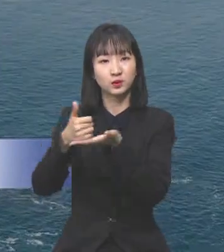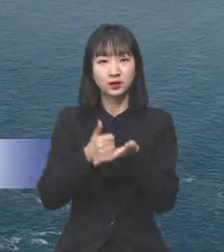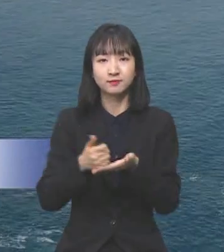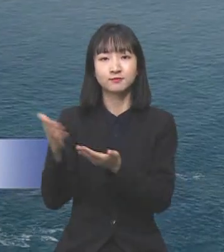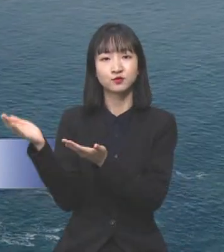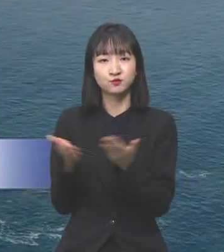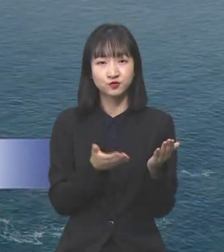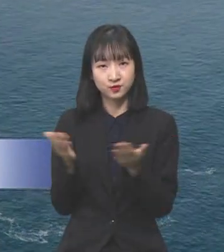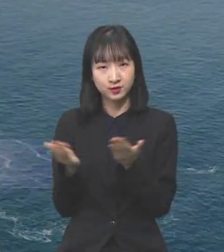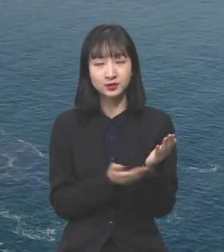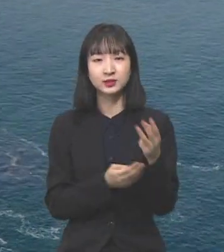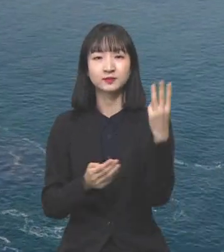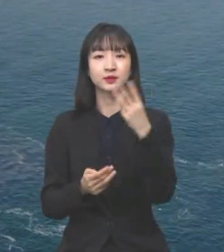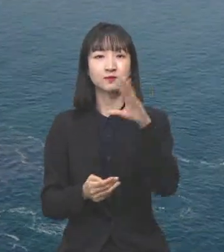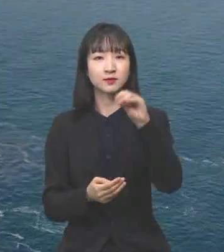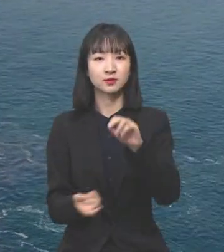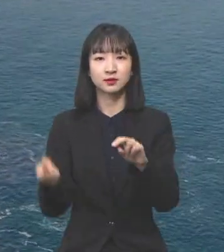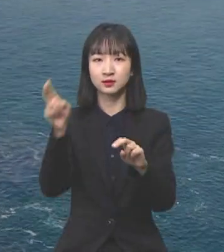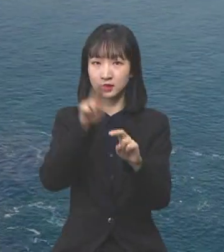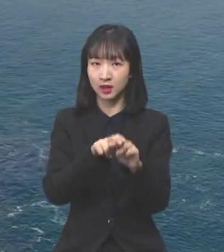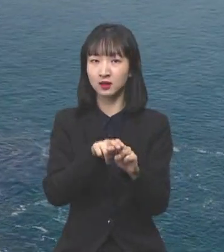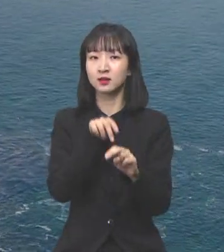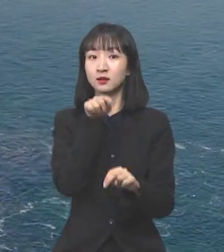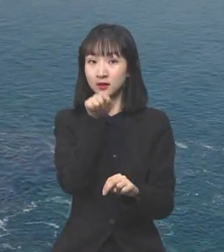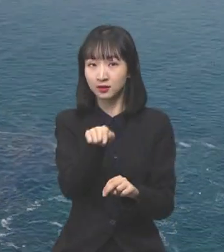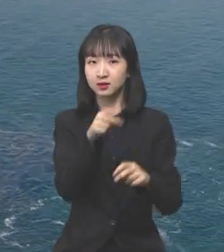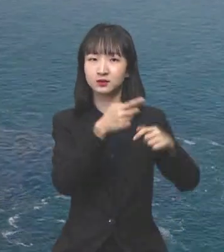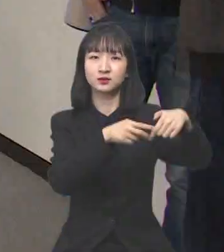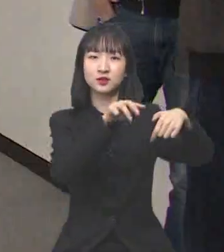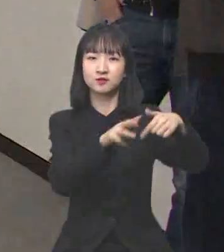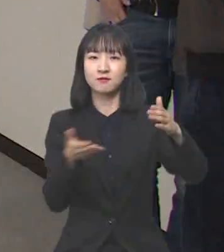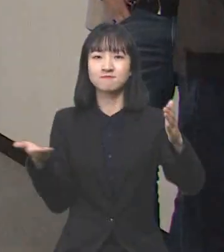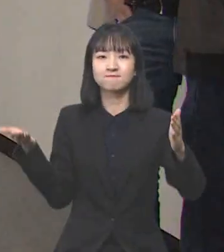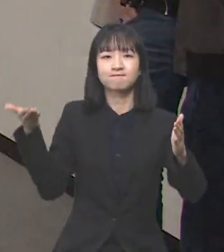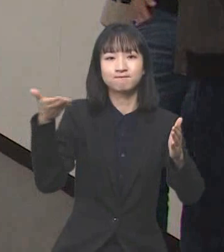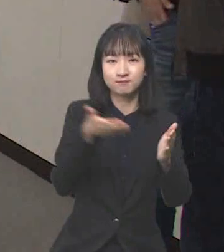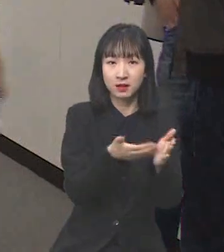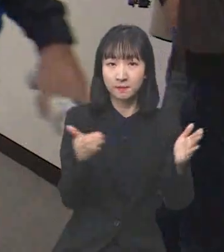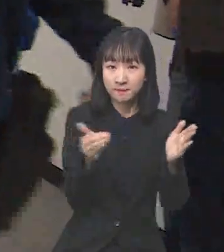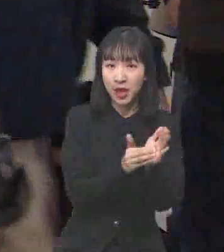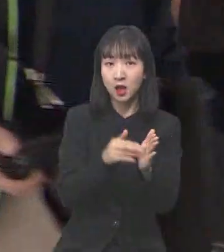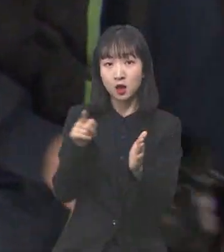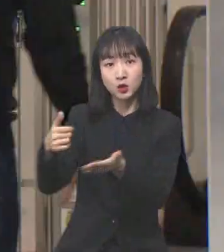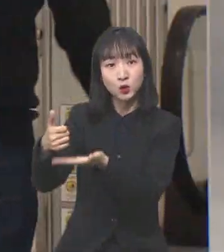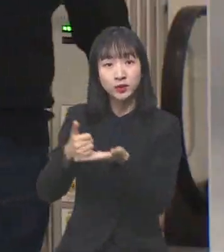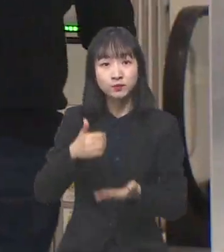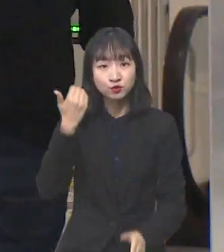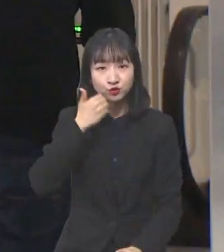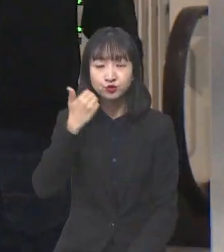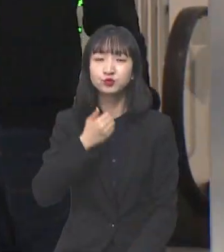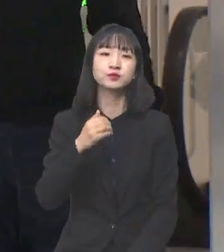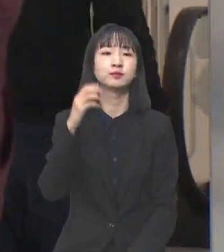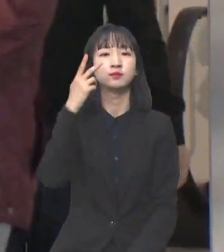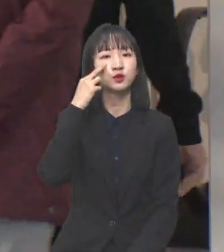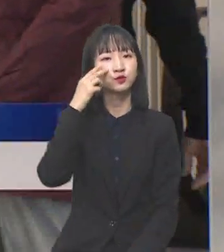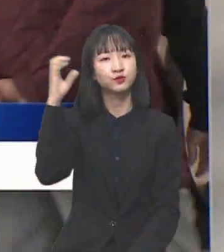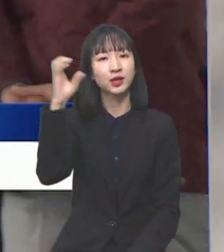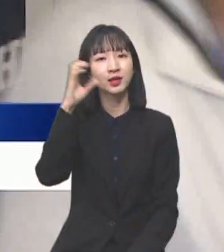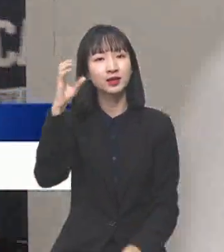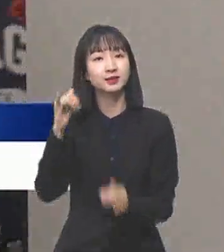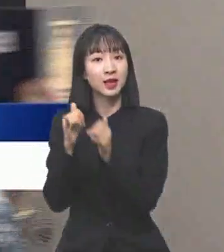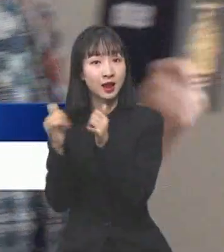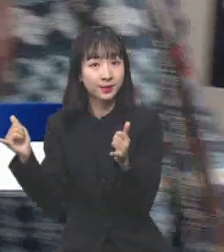3만 톤급 그렇지가 인천 그러지 터미널로 들어옵니다 미국과 캐나다 등 미주 권 성경을 배우는 월드 그렇지가